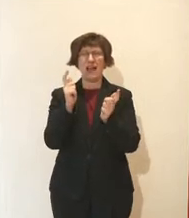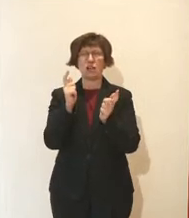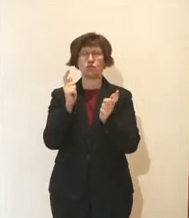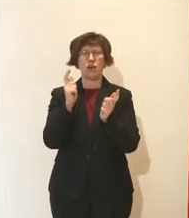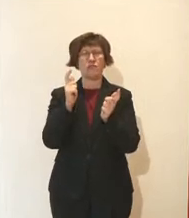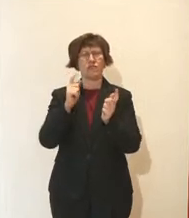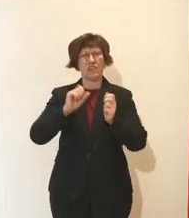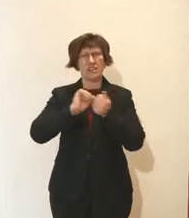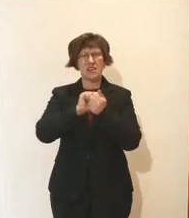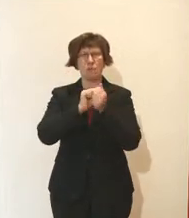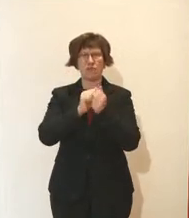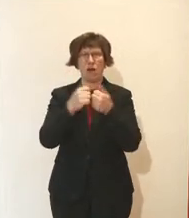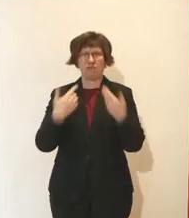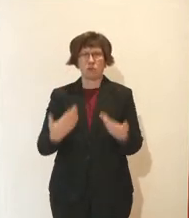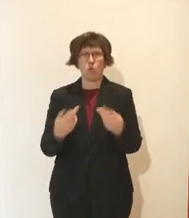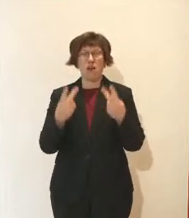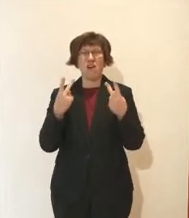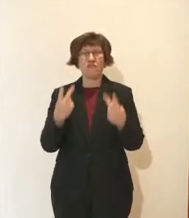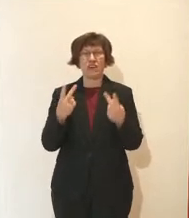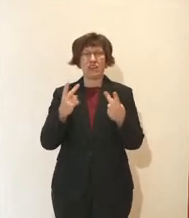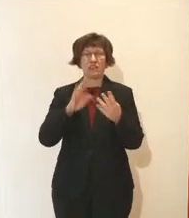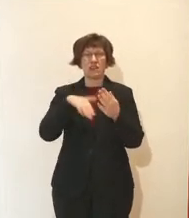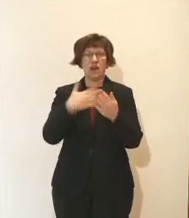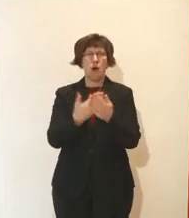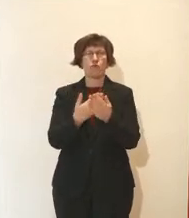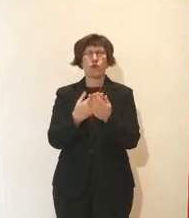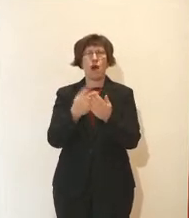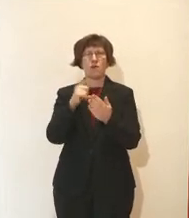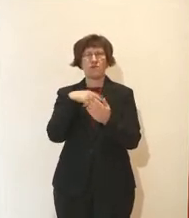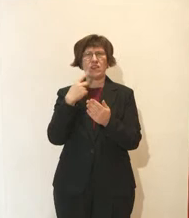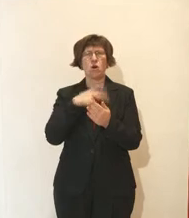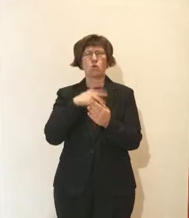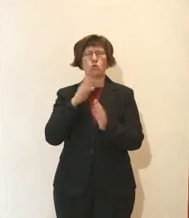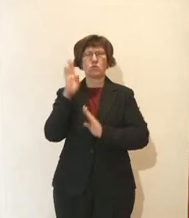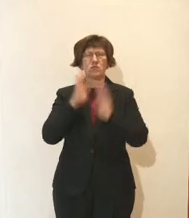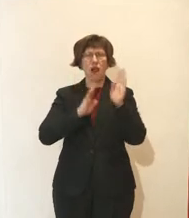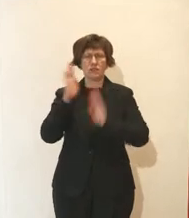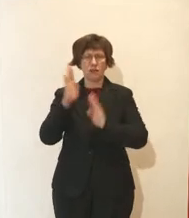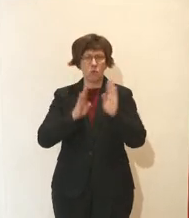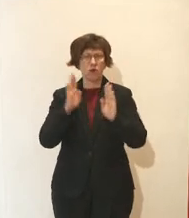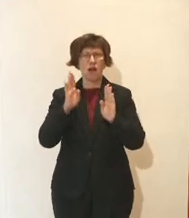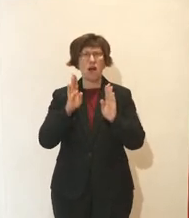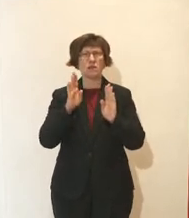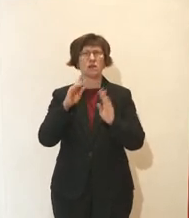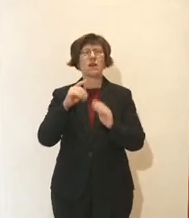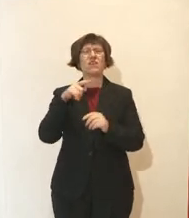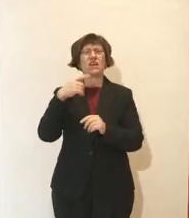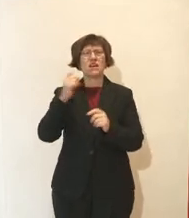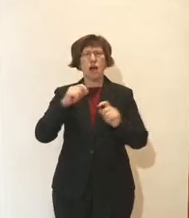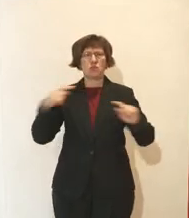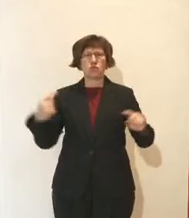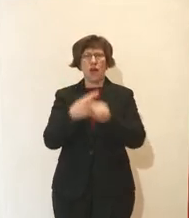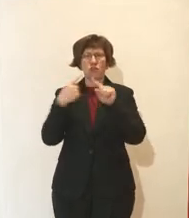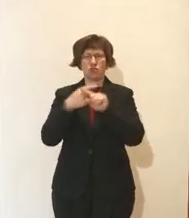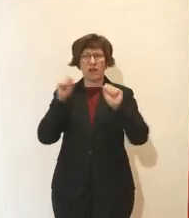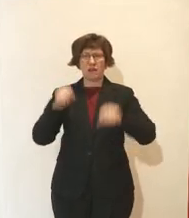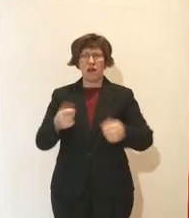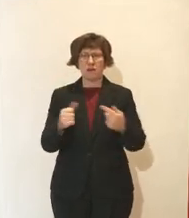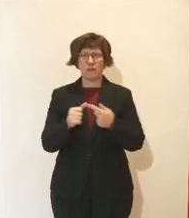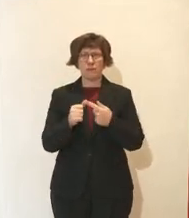das finde ich ist die wichtigste aufgabe für die wir sozialdemokraten und sozialdemokraten in nächster zeit streiten sollten